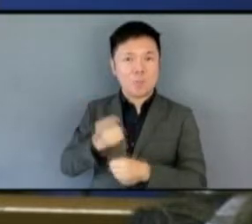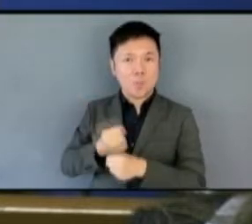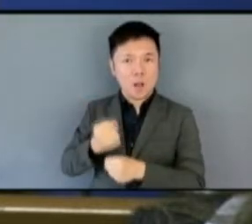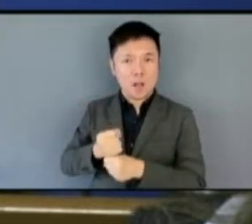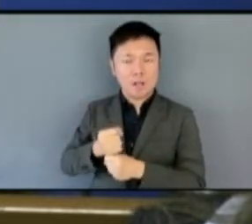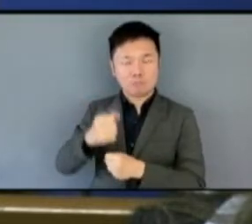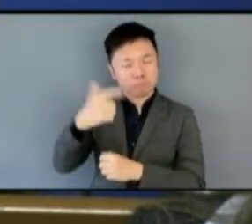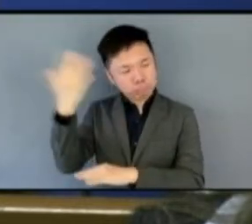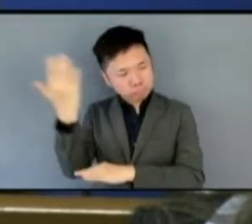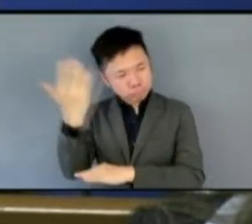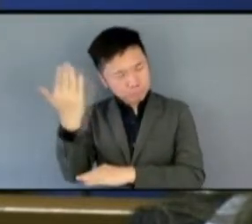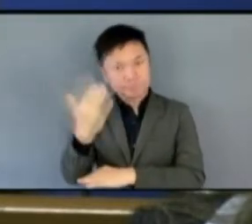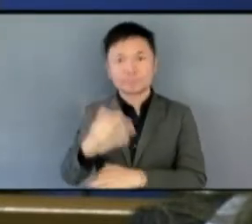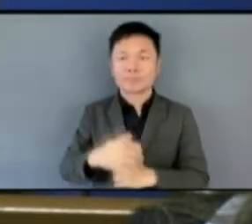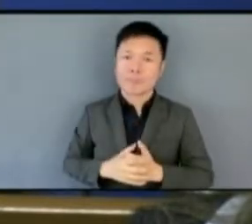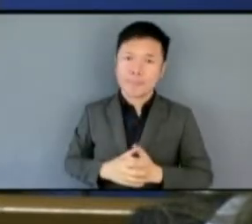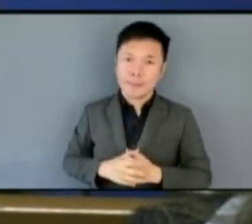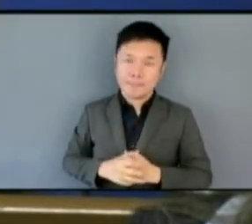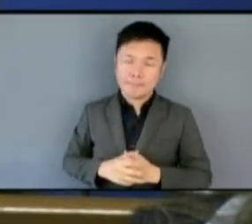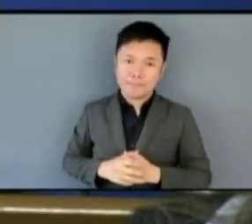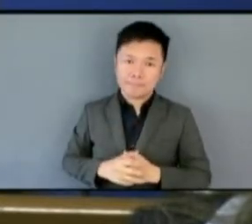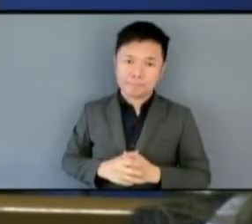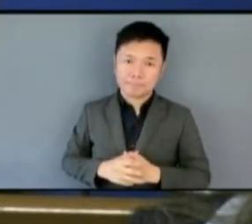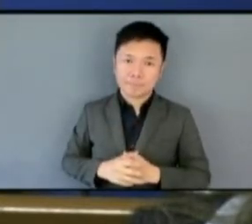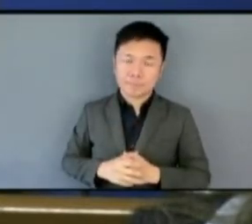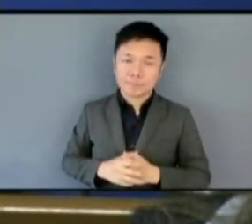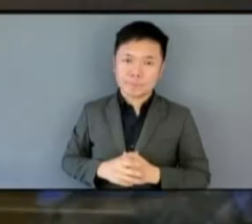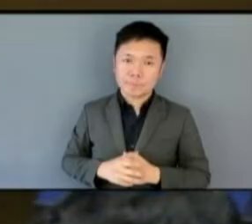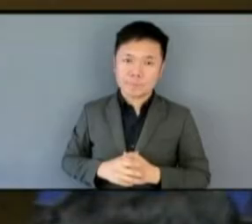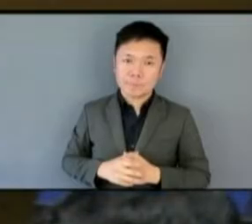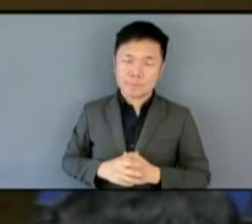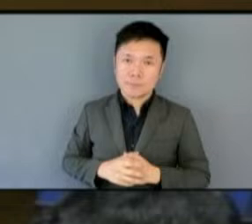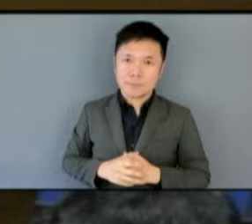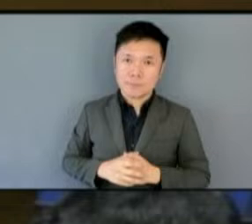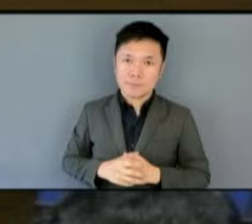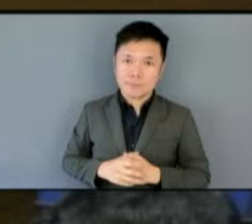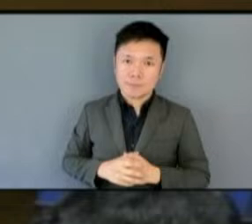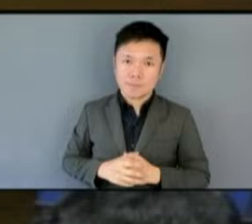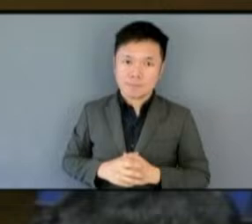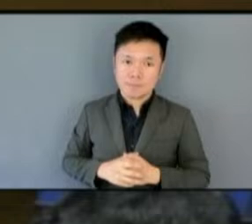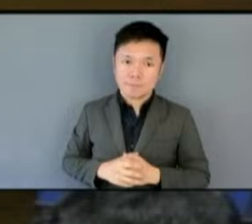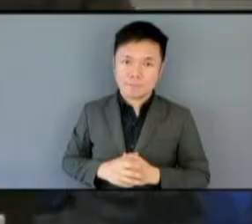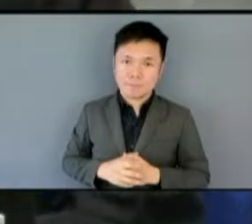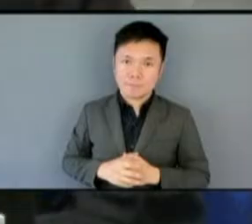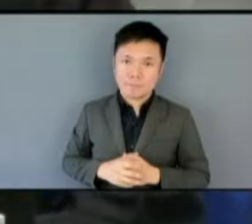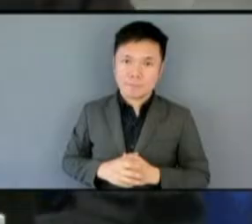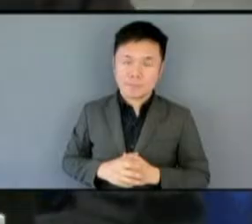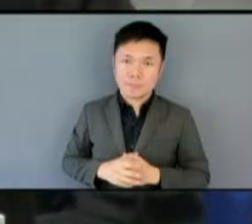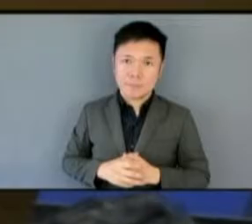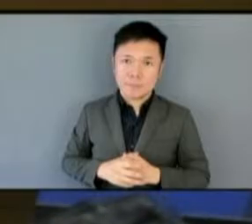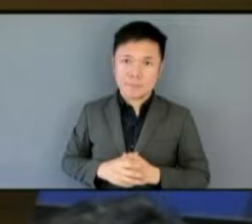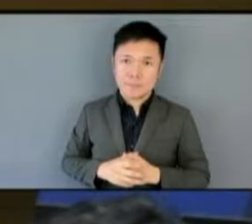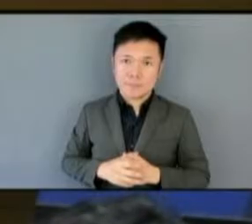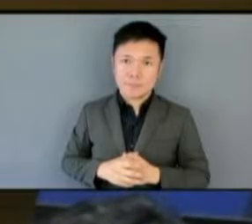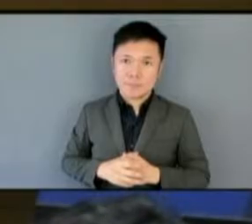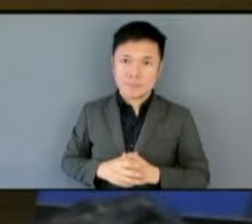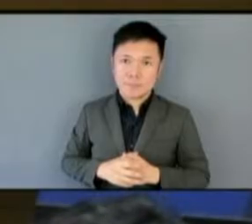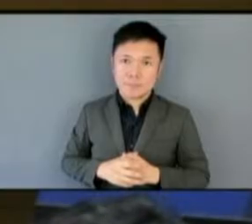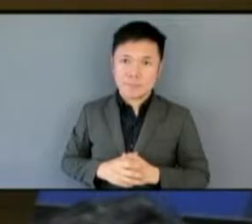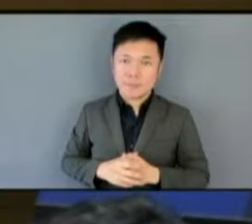И вы знаете, я немножко был удивлен реакцией уважаемого коллеги из Индии,